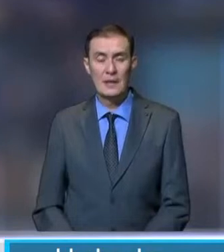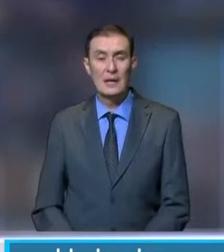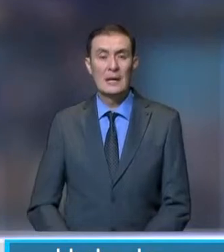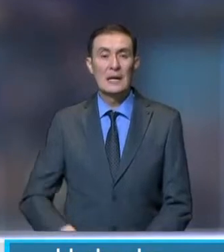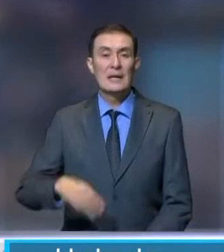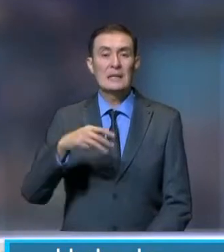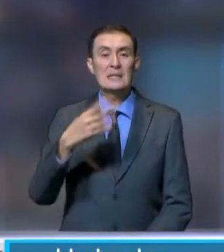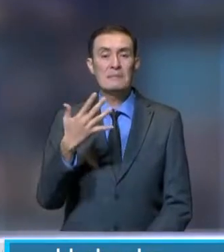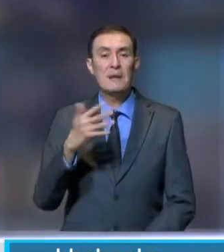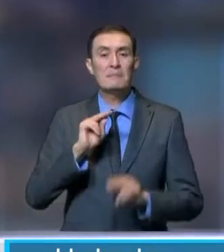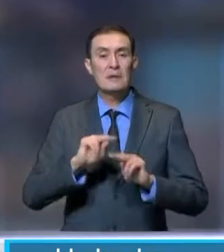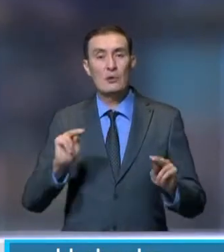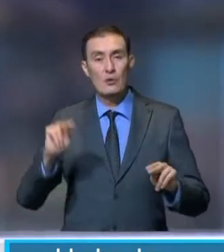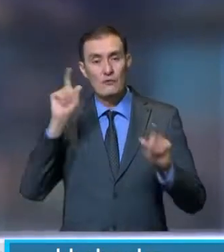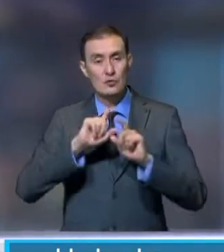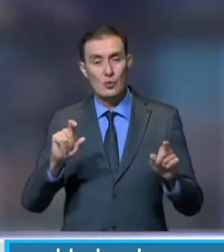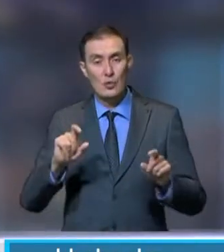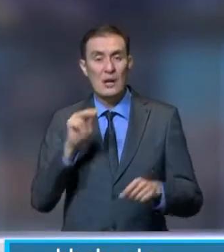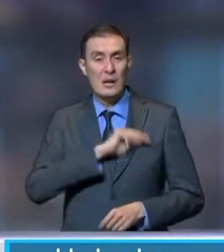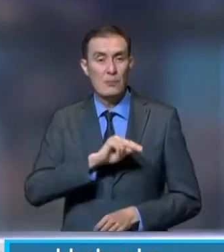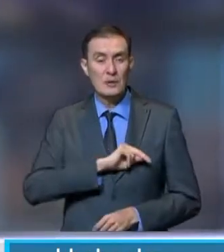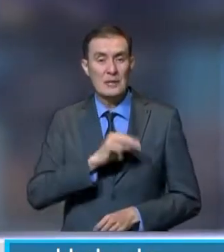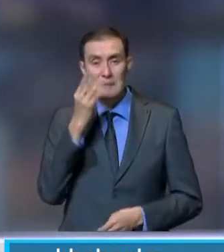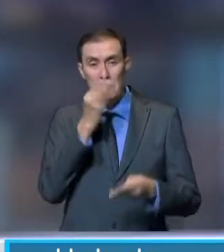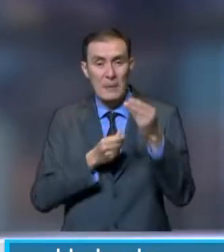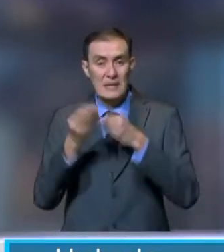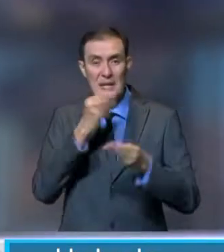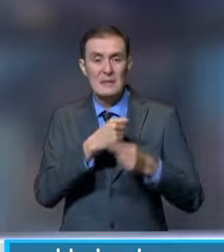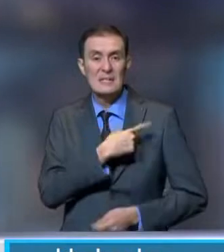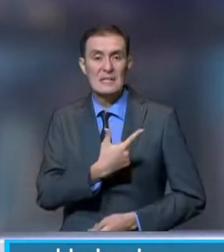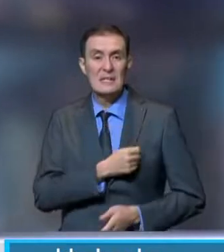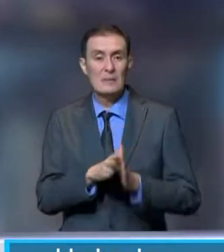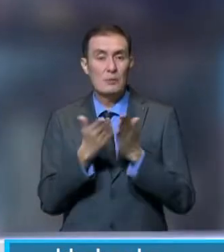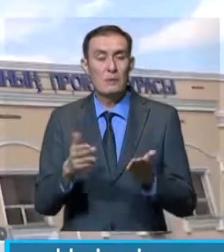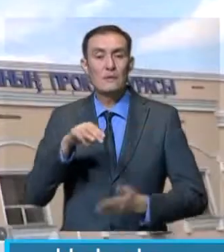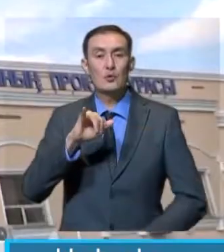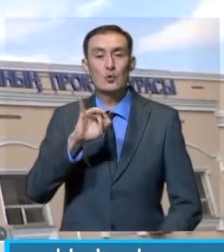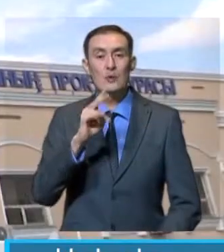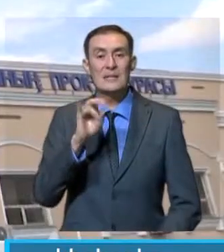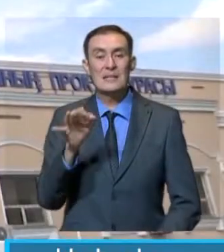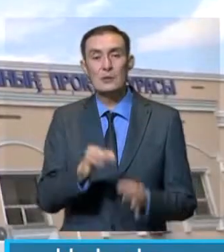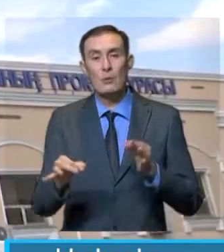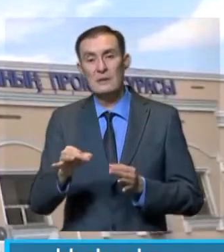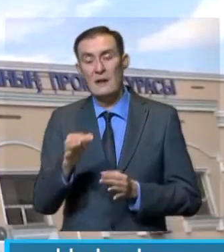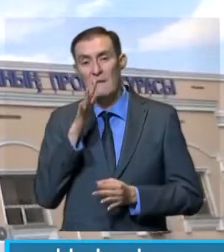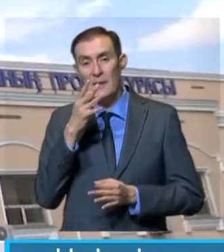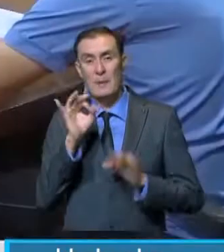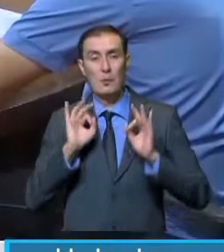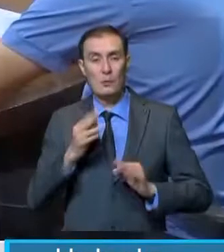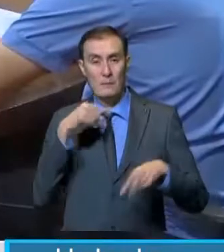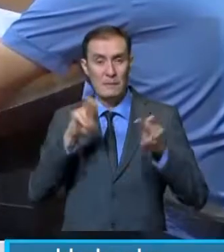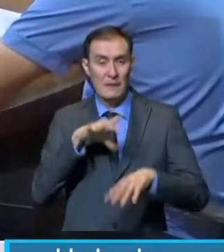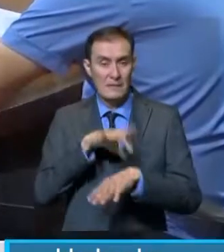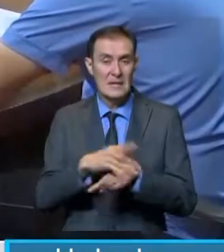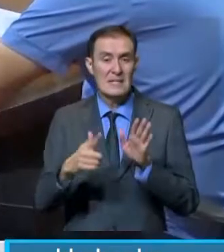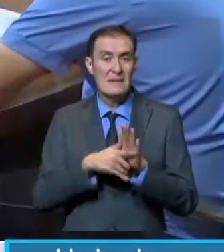35 педагогов колледжей и школ работали с поддельными дипломами в Туркестанской области. Об этом стало известно в ходе прокурорских проверок. Выявлено